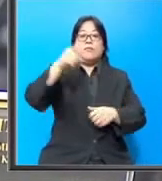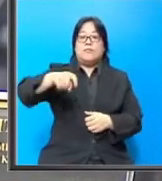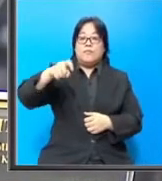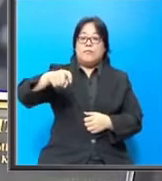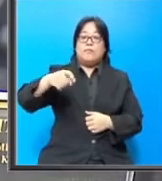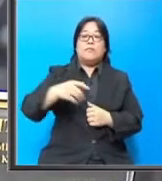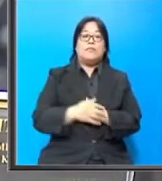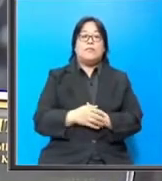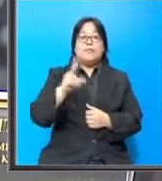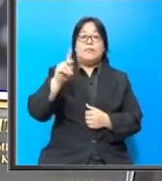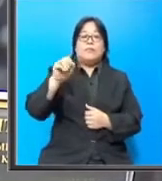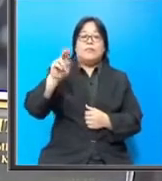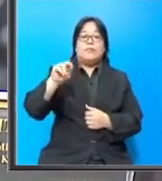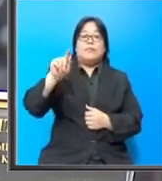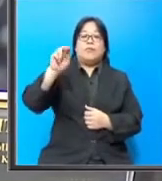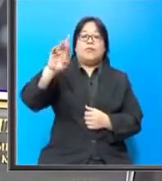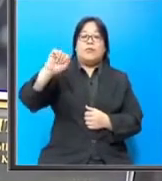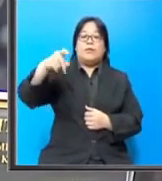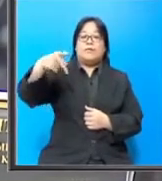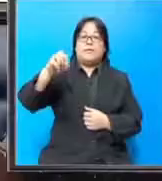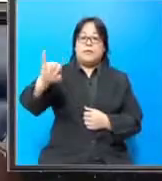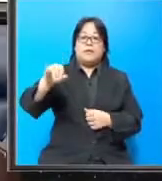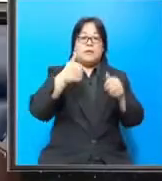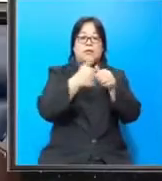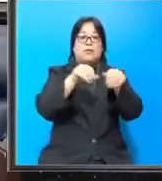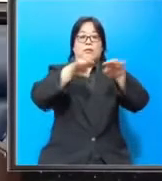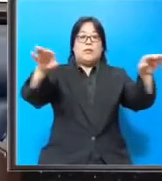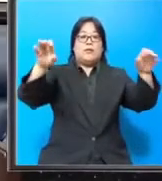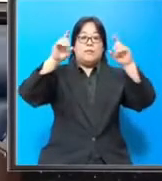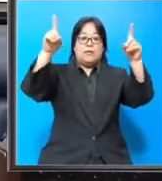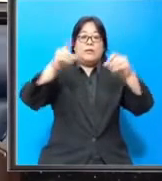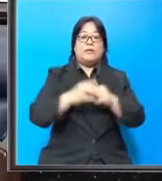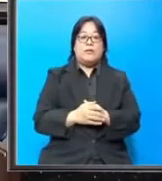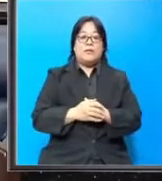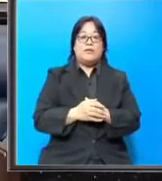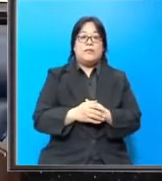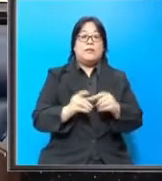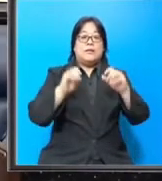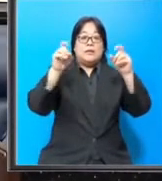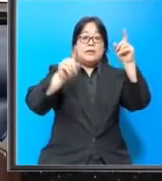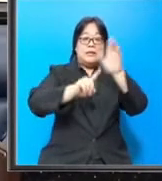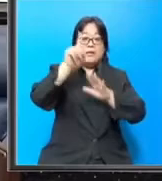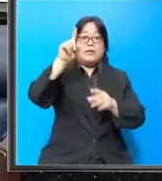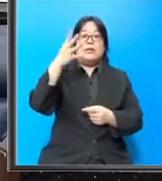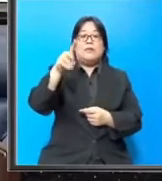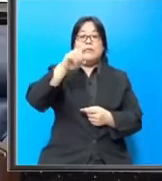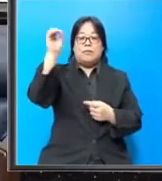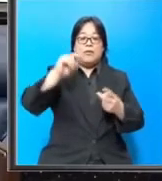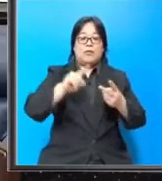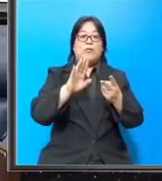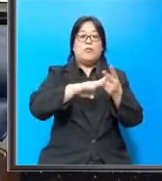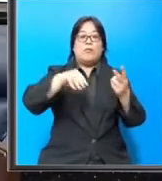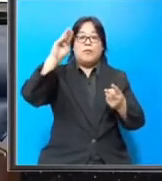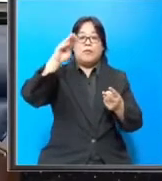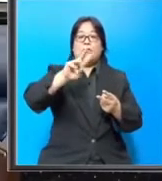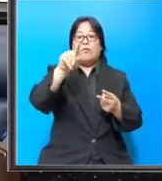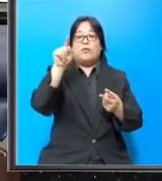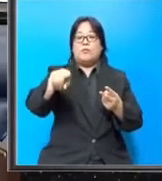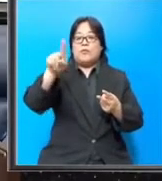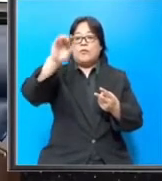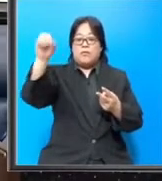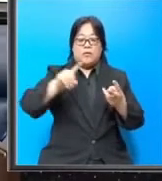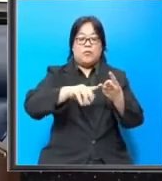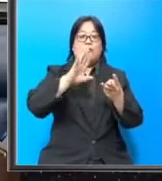keperluan kontraseptif ini mengutak pendidikan pendidikan gini 16500 menengah 21 dan